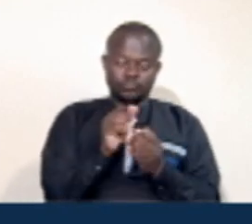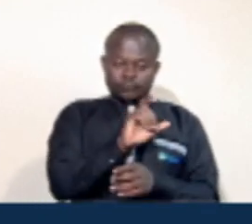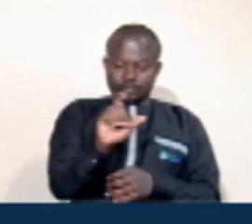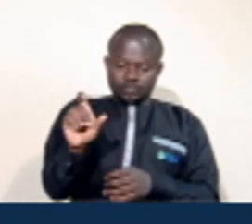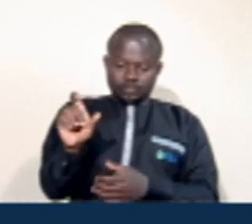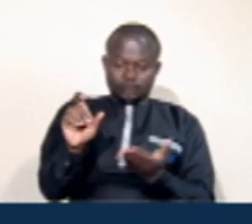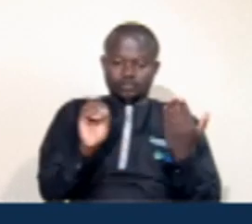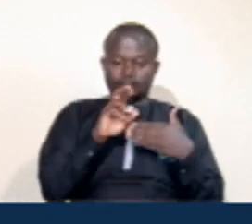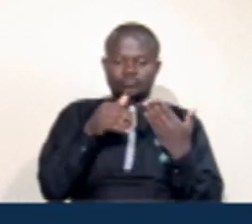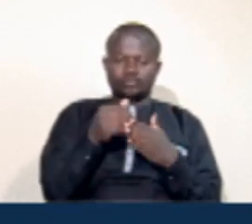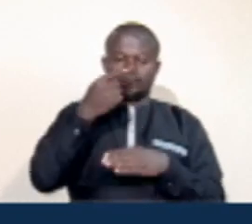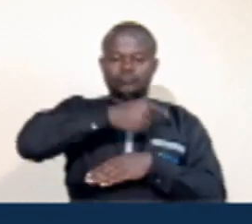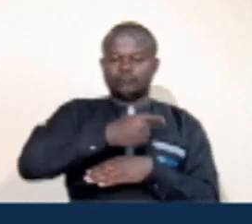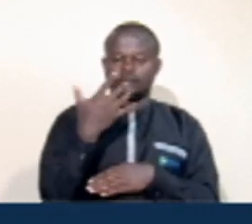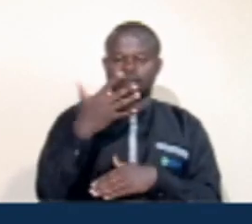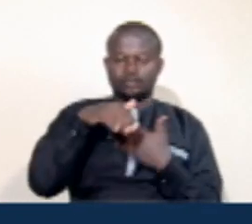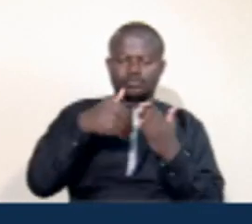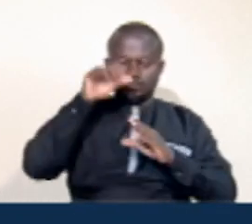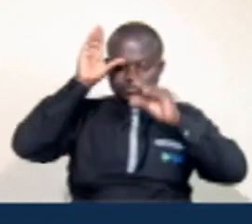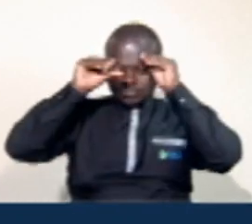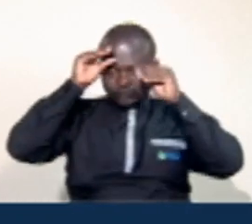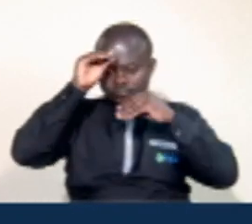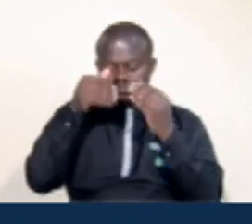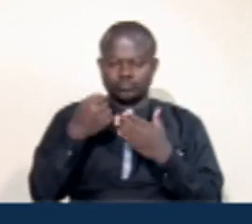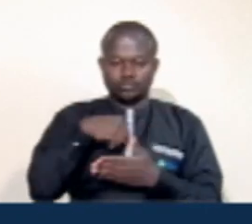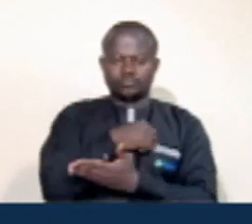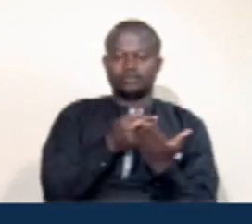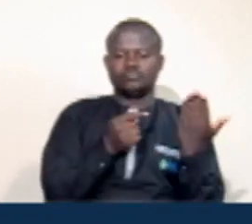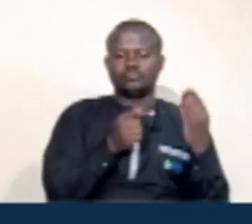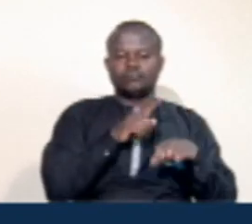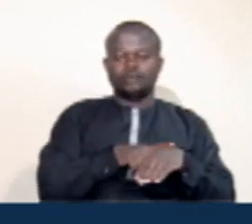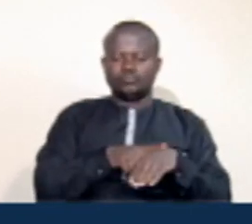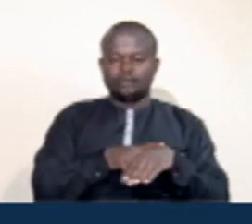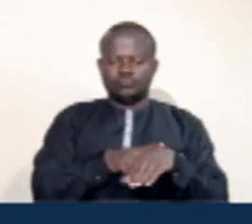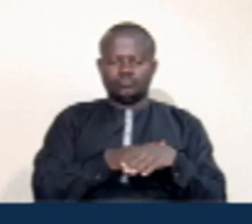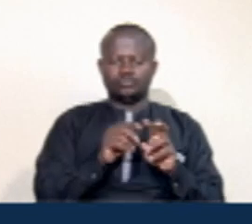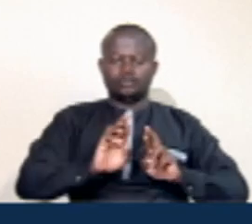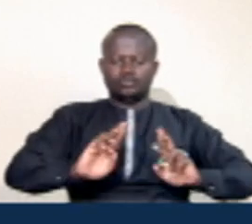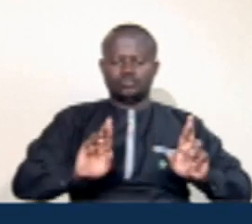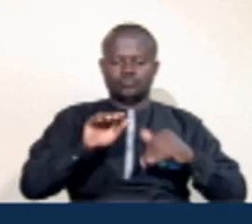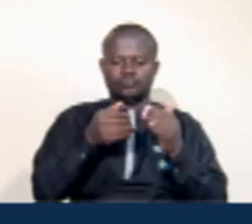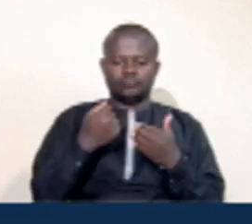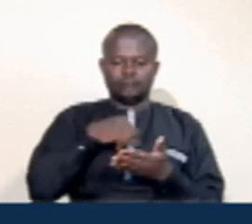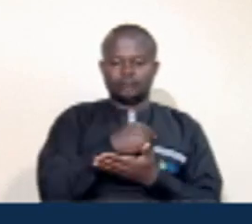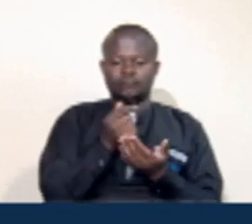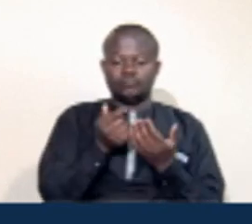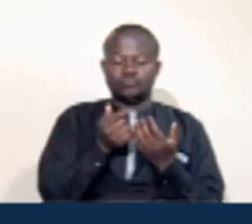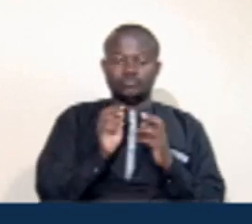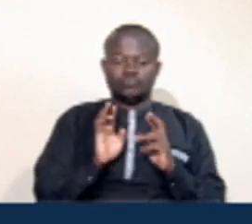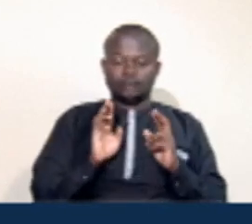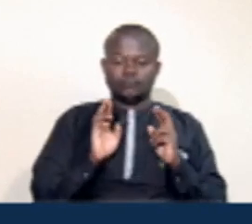cy'icyumweru cyangwa se cy'iminsi itanu y'amasomo akenshi cyaba ari igihe cyabwo ari igihe cyo kwitegura so tukaba twizera ko